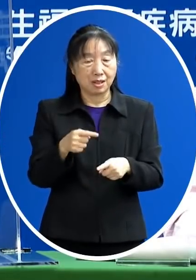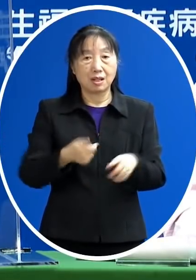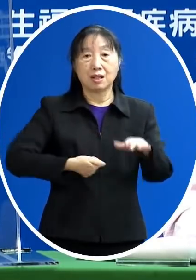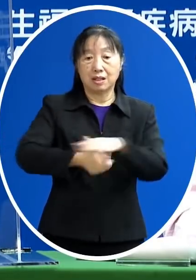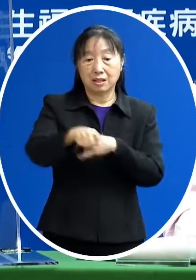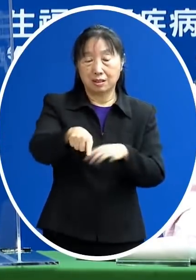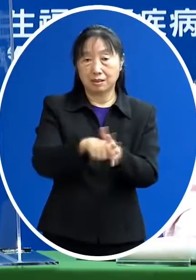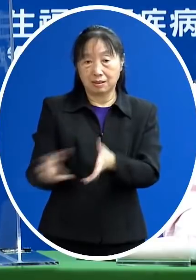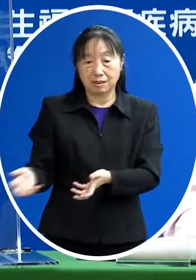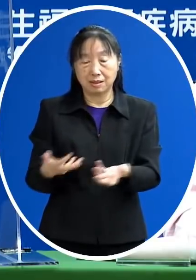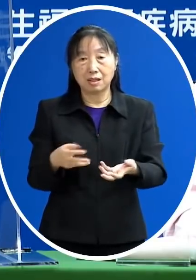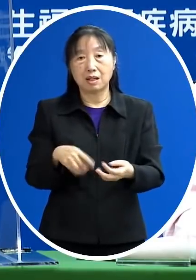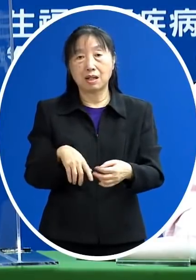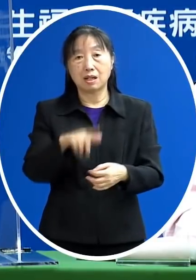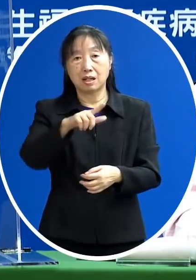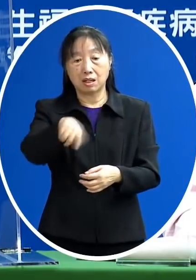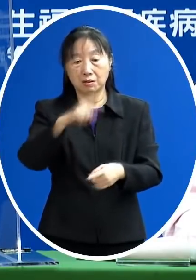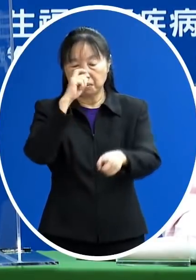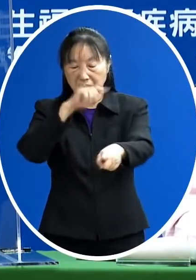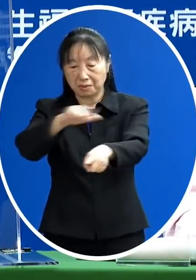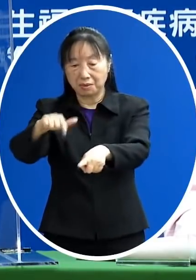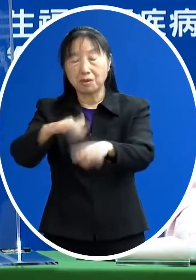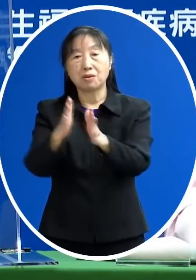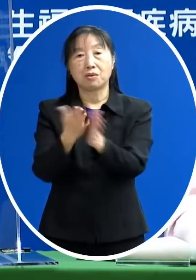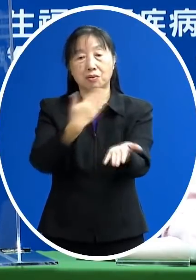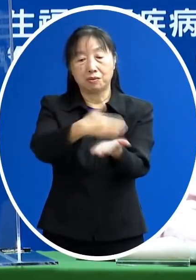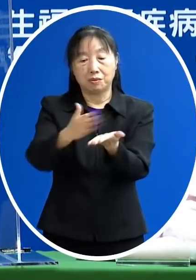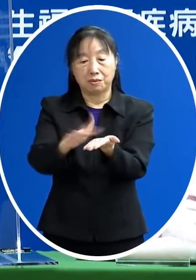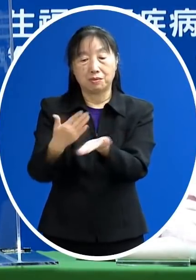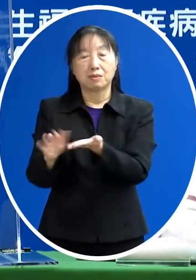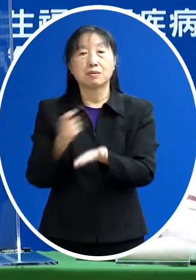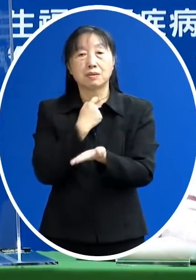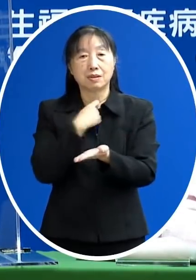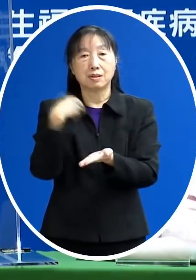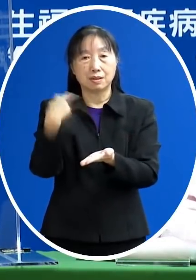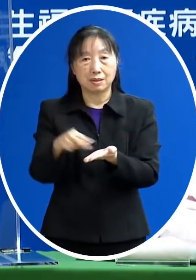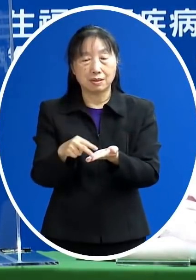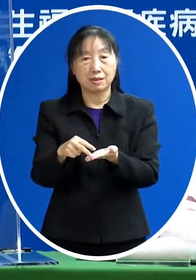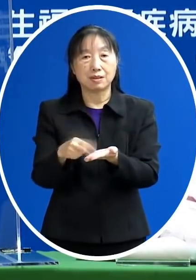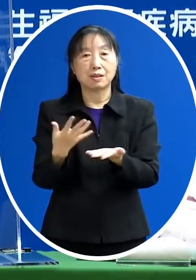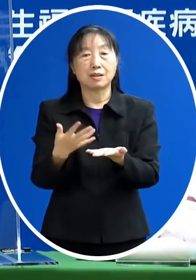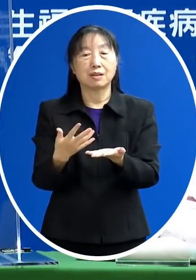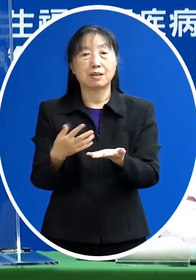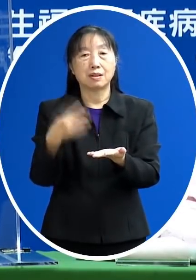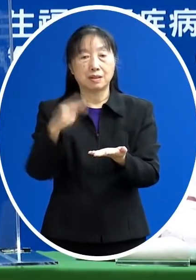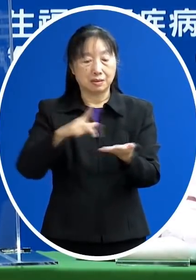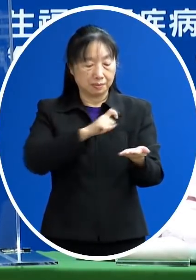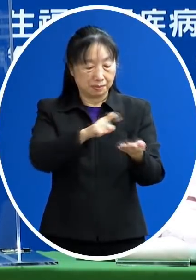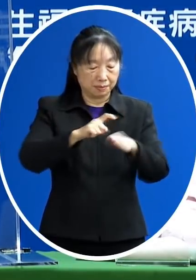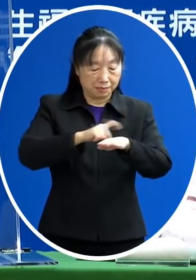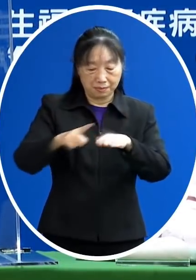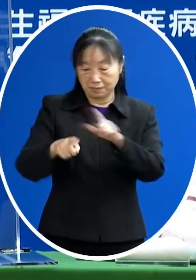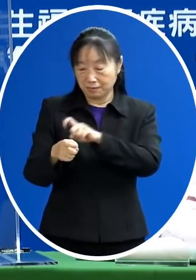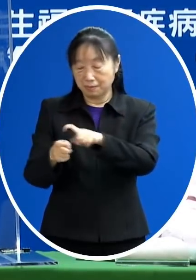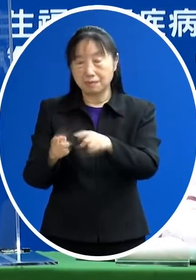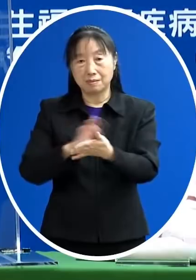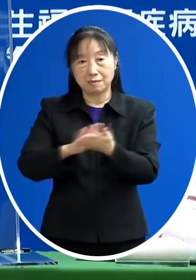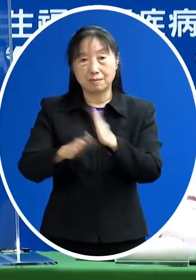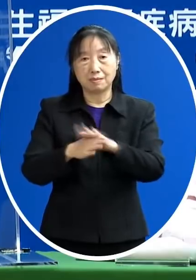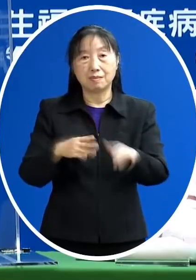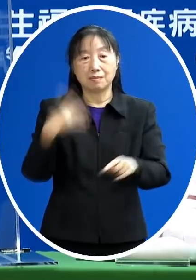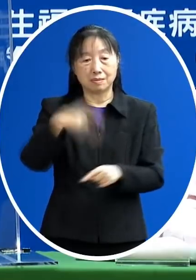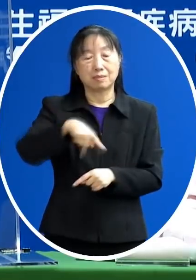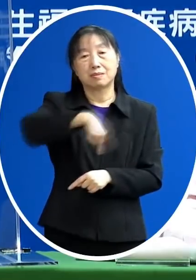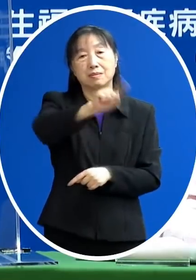的物质相关的配备都要把它清除掉，然后重新自己适当的消毒，才能到干净区